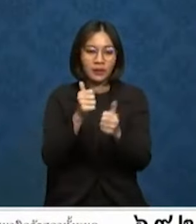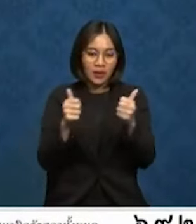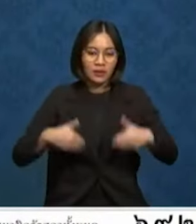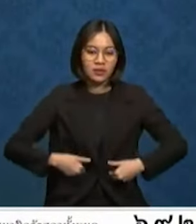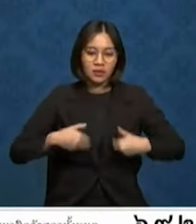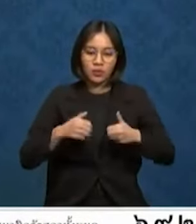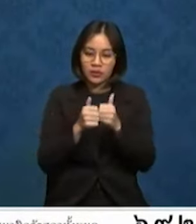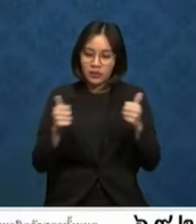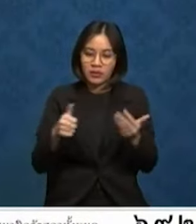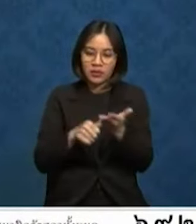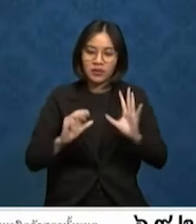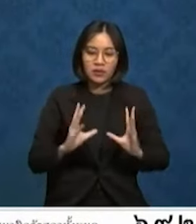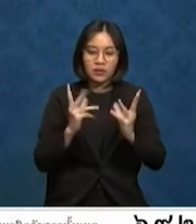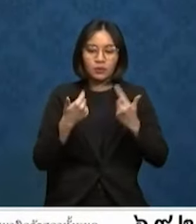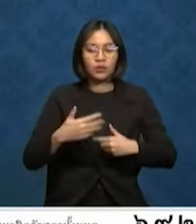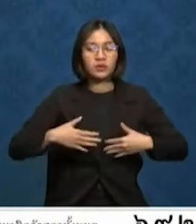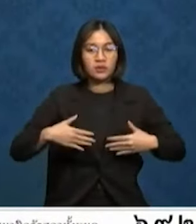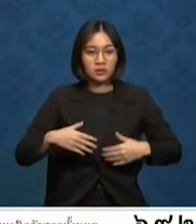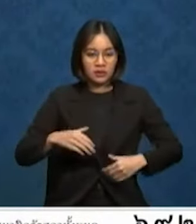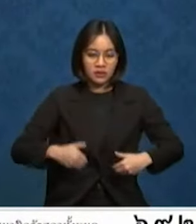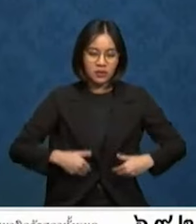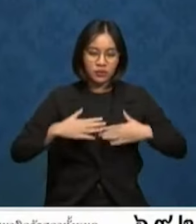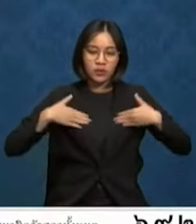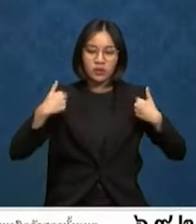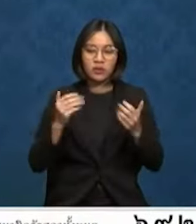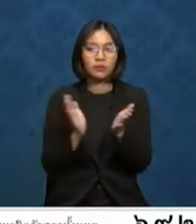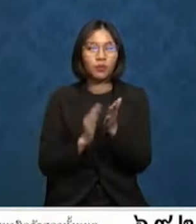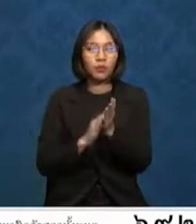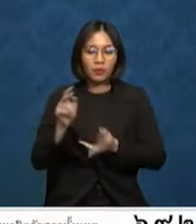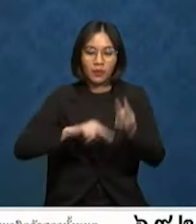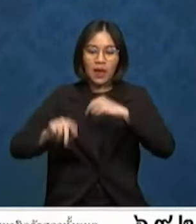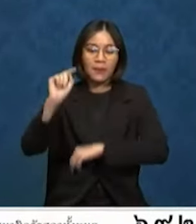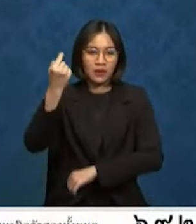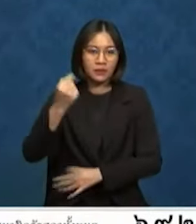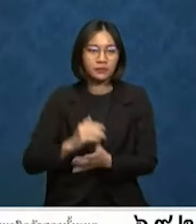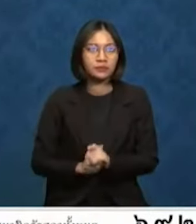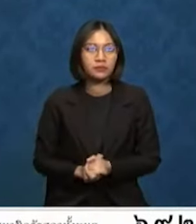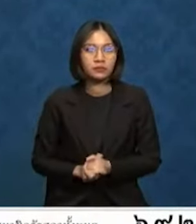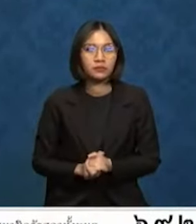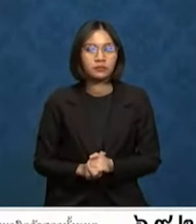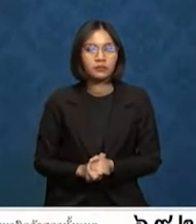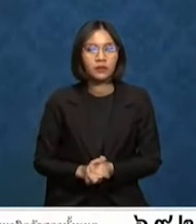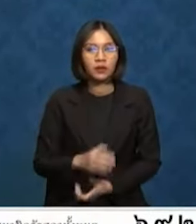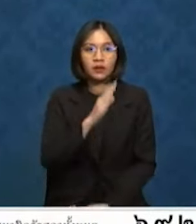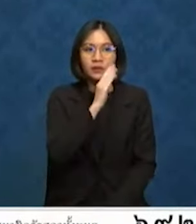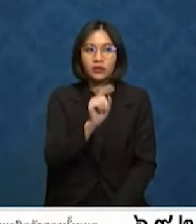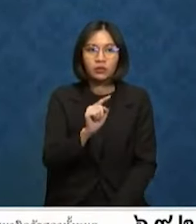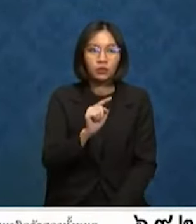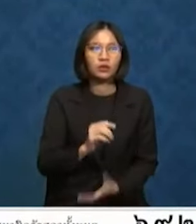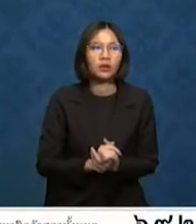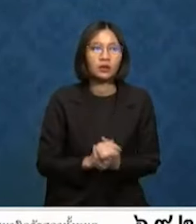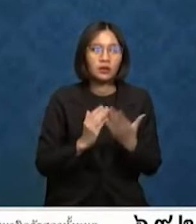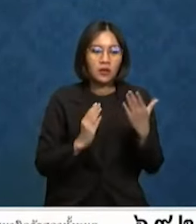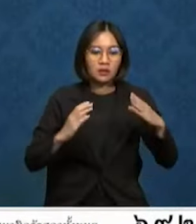สุขหมดหนี้หมดสินกินอิ่มนอนอุ่นปรบมือเลยให้เไปหามาอีกแต่ถ้าหากว่ามรรคผลของการ